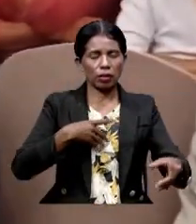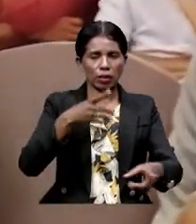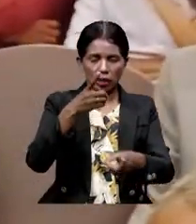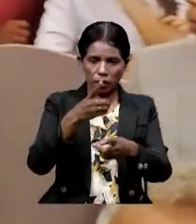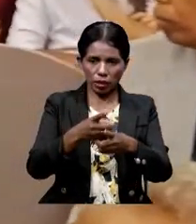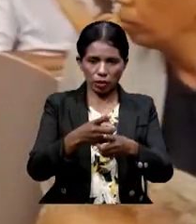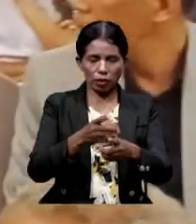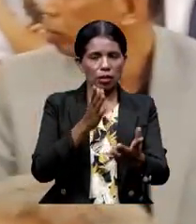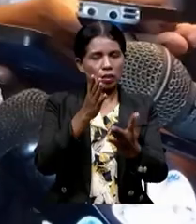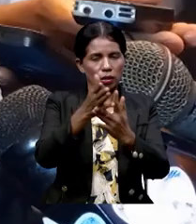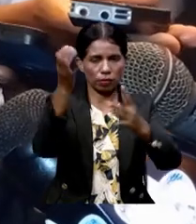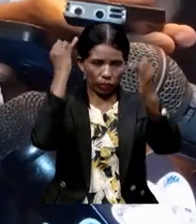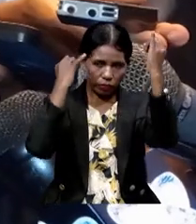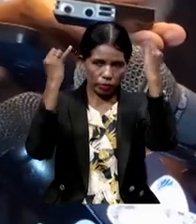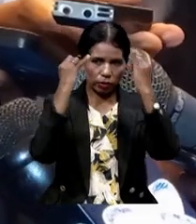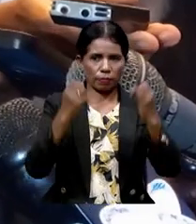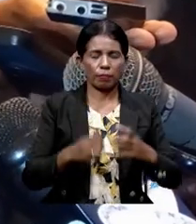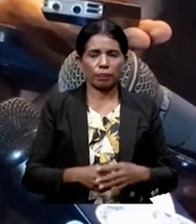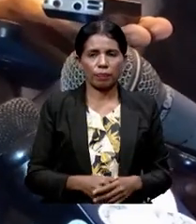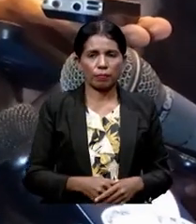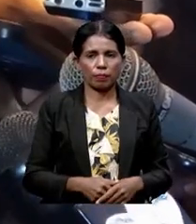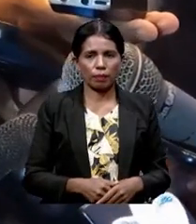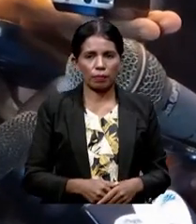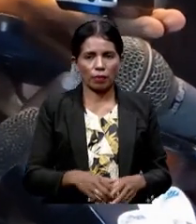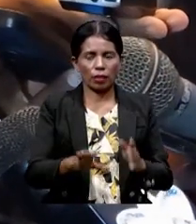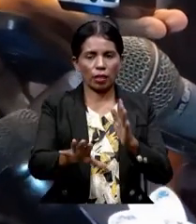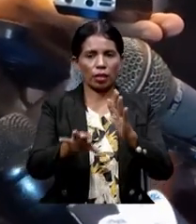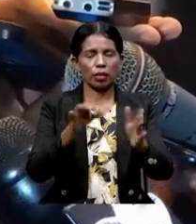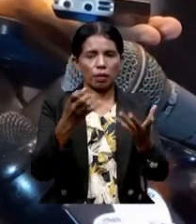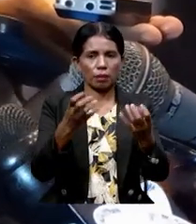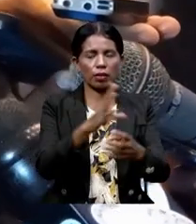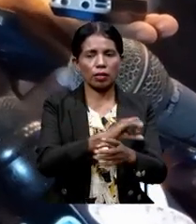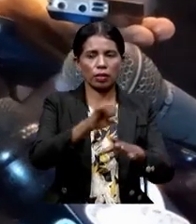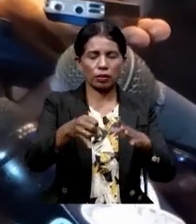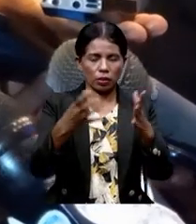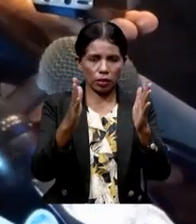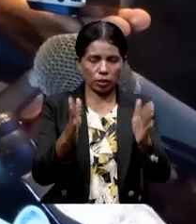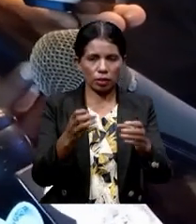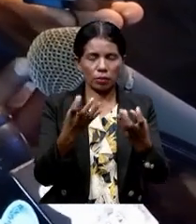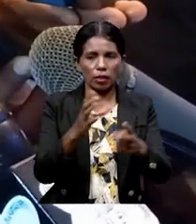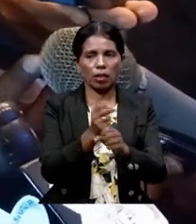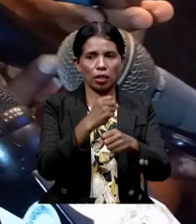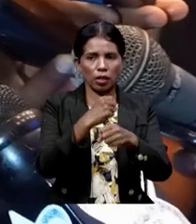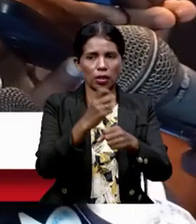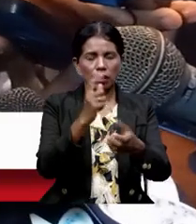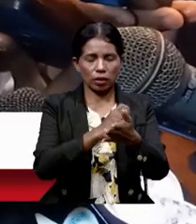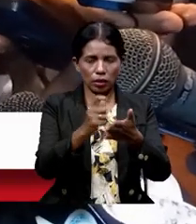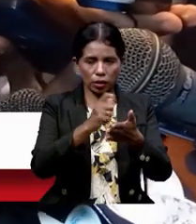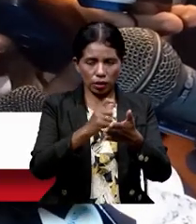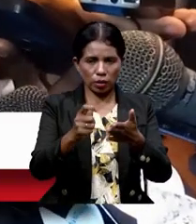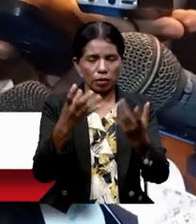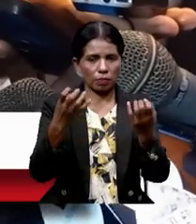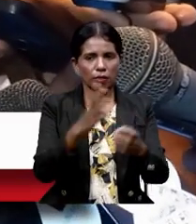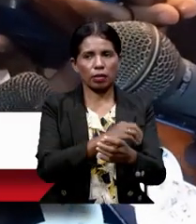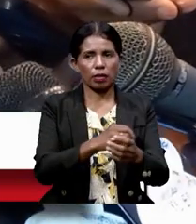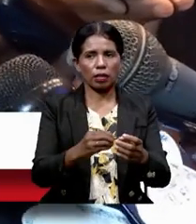no asesu ba informasaun. Kata tina barat dilarang, jurnalista barat kalau tiana praktika jurnalistika, kalau